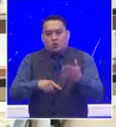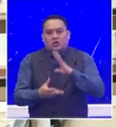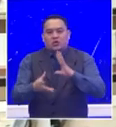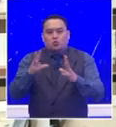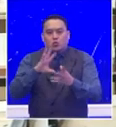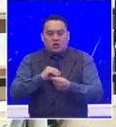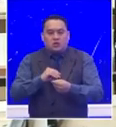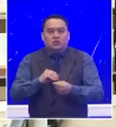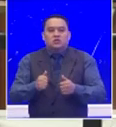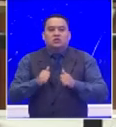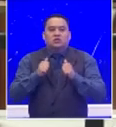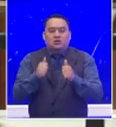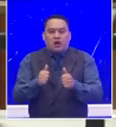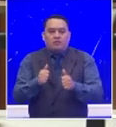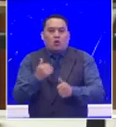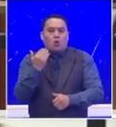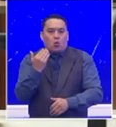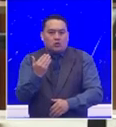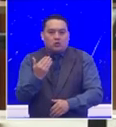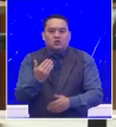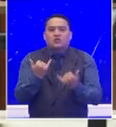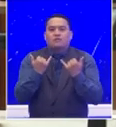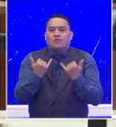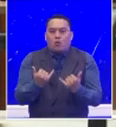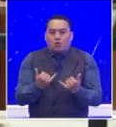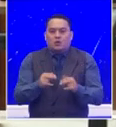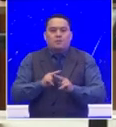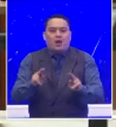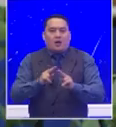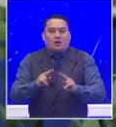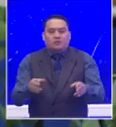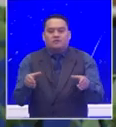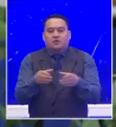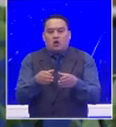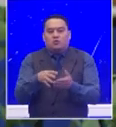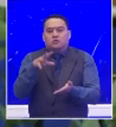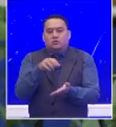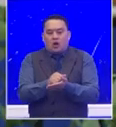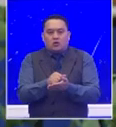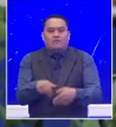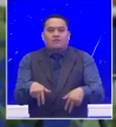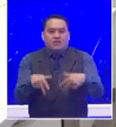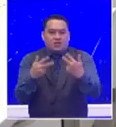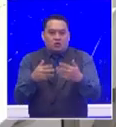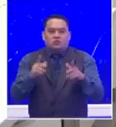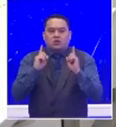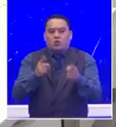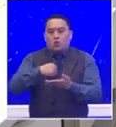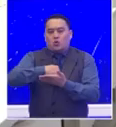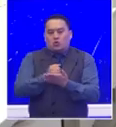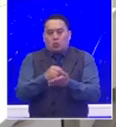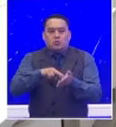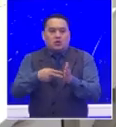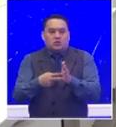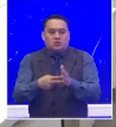По словам завуча школы Айгуль Айдымбаевой, в настоящее время педагогический состав занят разработкой видеоуроков согласно утвержденному